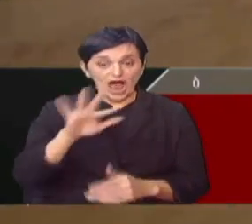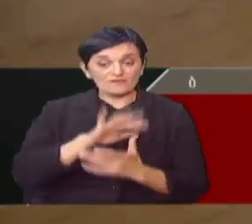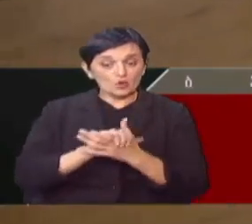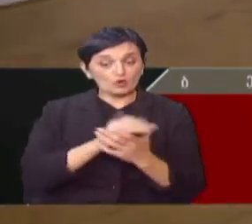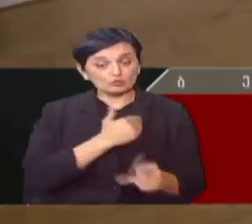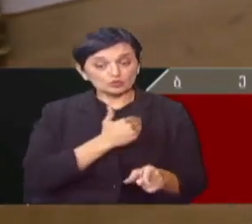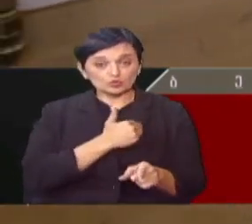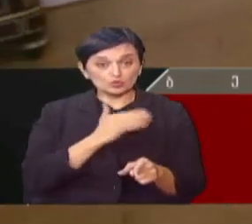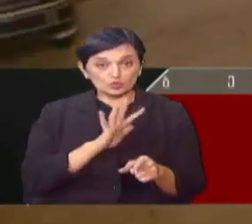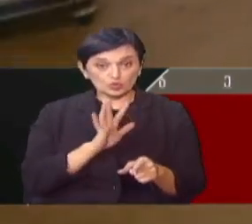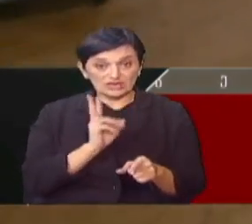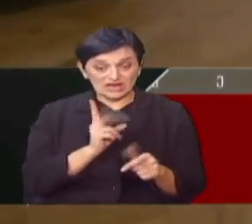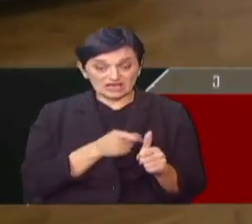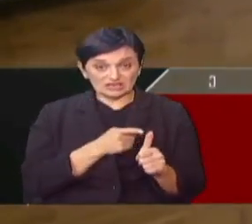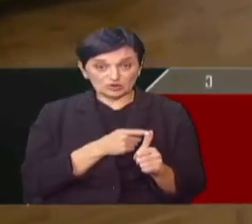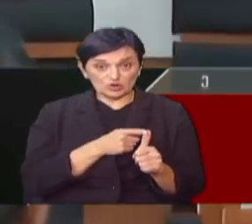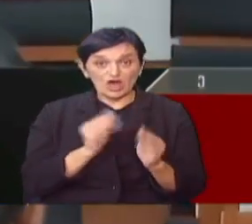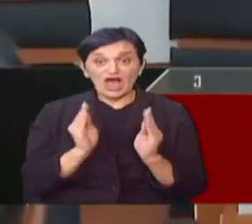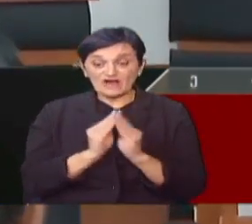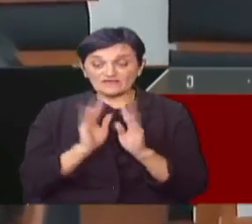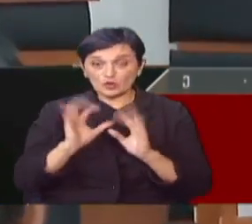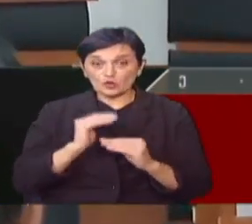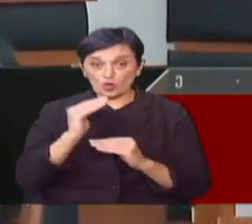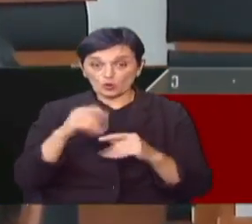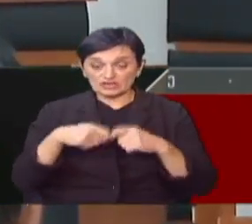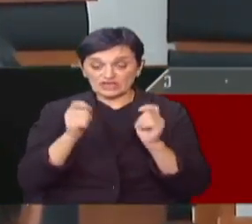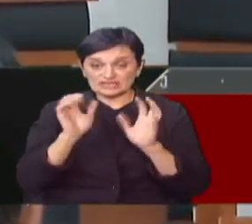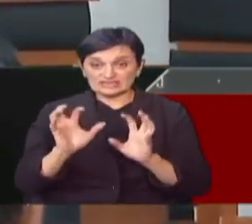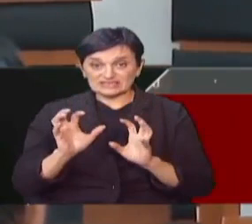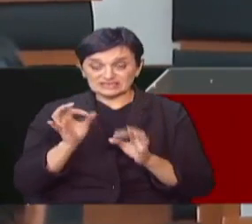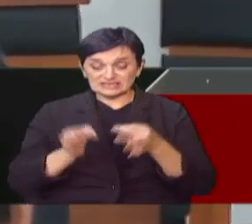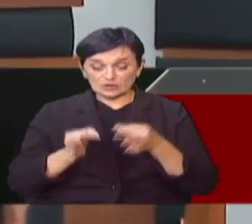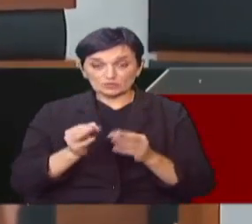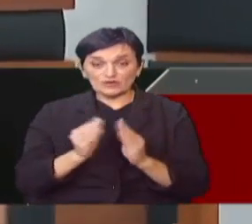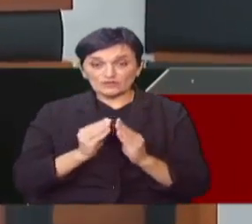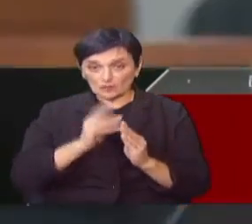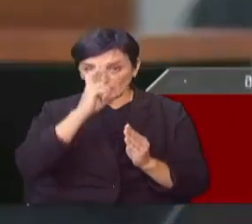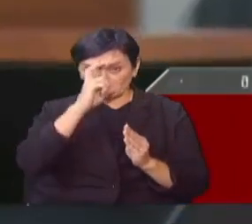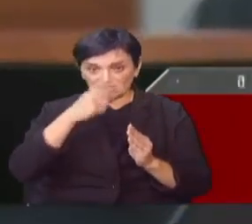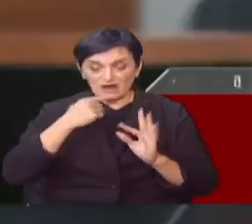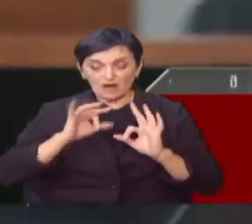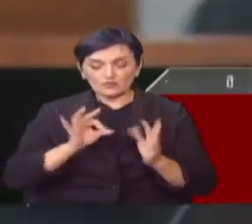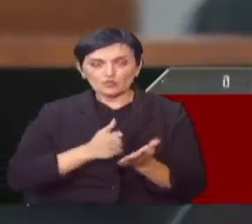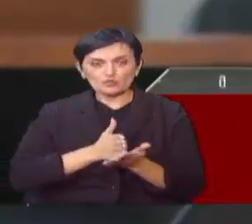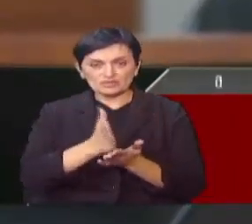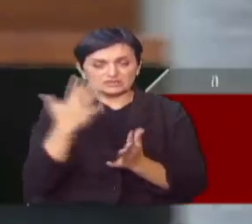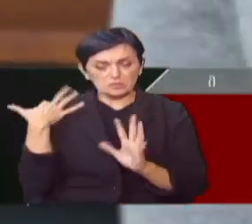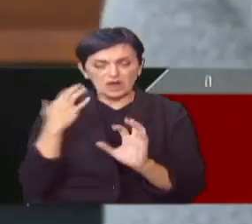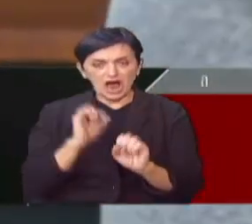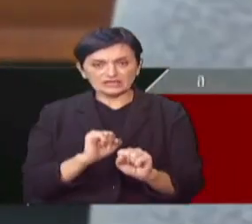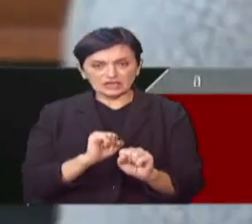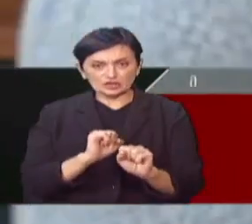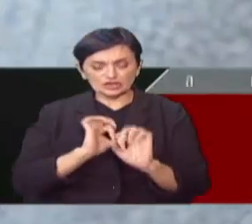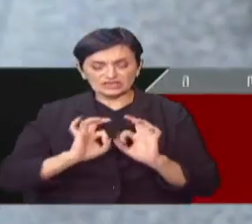რამდენიმე დღის წინ იგივე პრეზიდენტის წარმომადგენლები კონსტიტუციის დარღვევას სასამართლოში, იგივე მთავრობის გაცხადებული მიზნის მხარდაჭერით